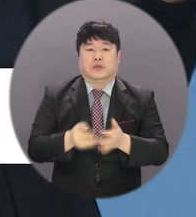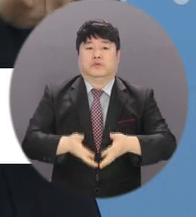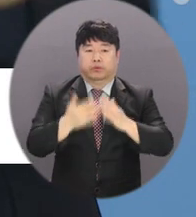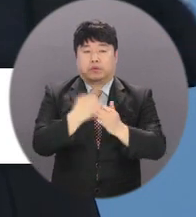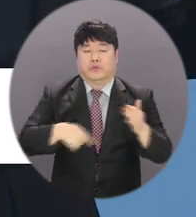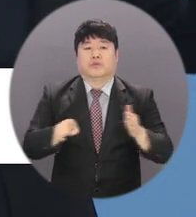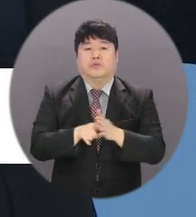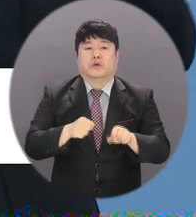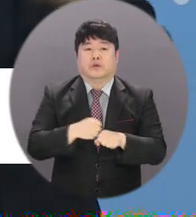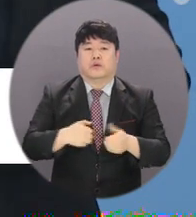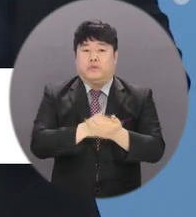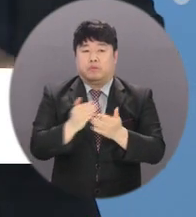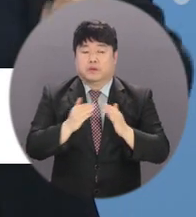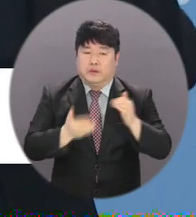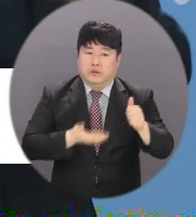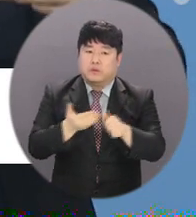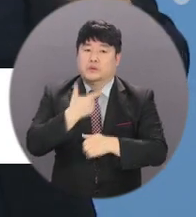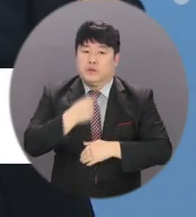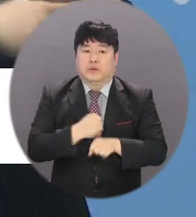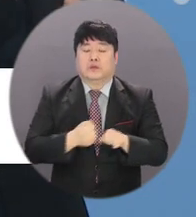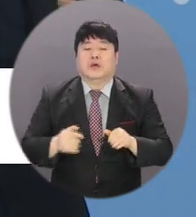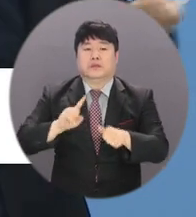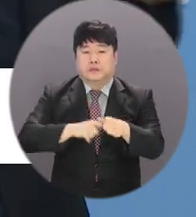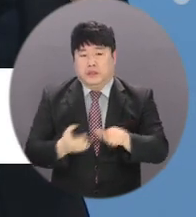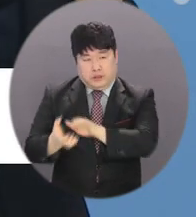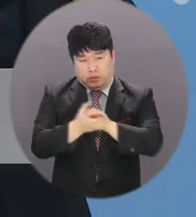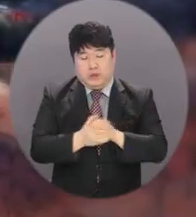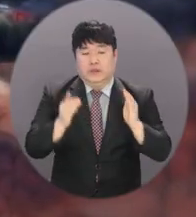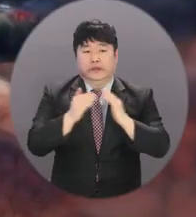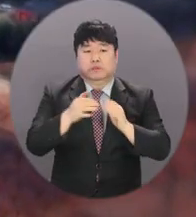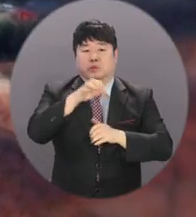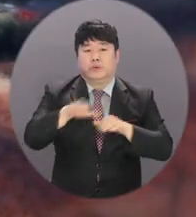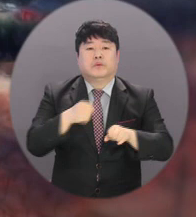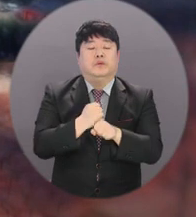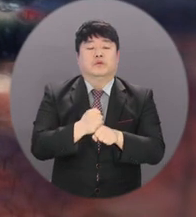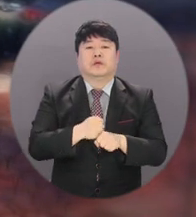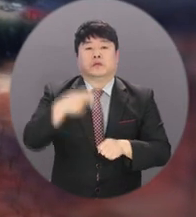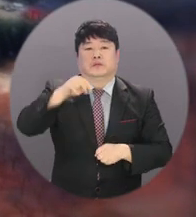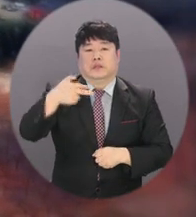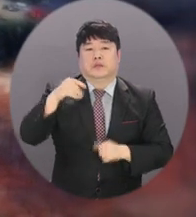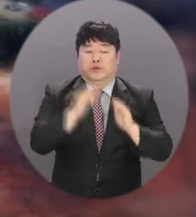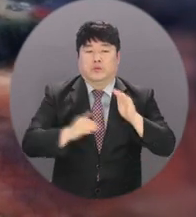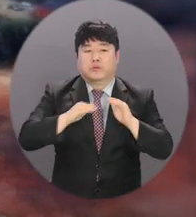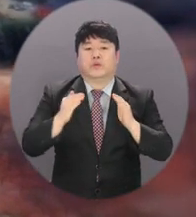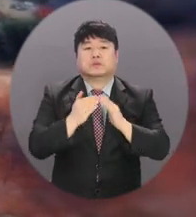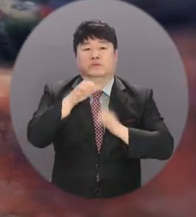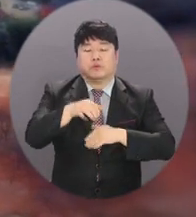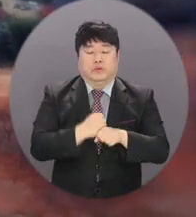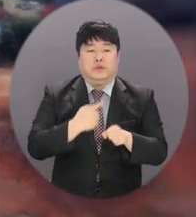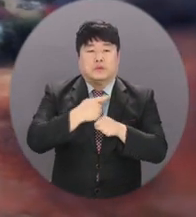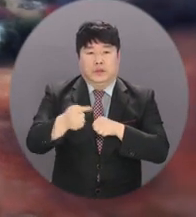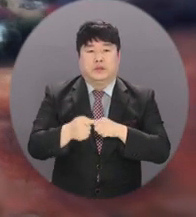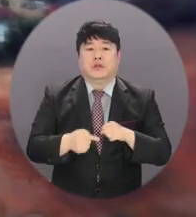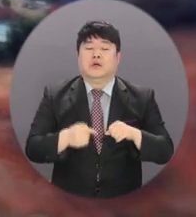다양한 주거 수요를 반영한 자연 친화적 주거단지로 조성하고 산정 공공택지지구는 내년 상반기에 지구